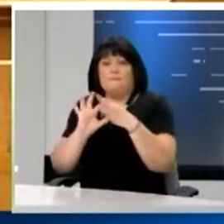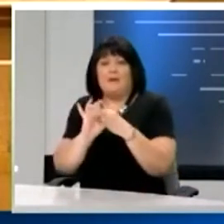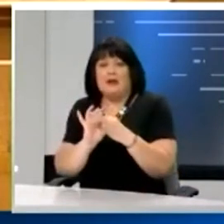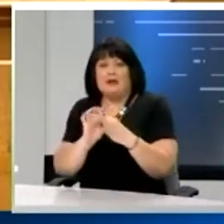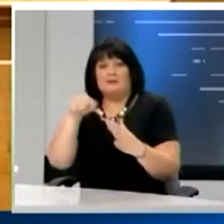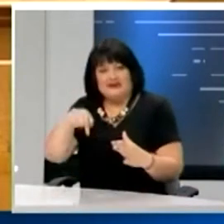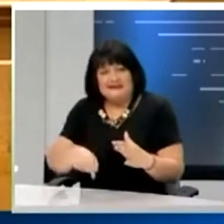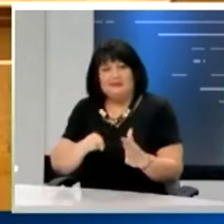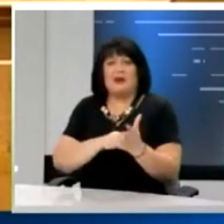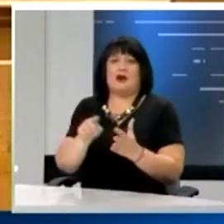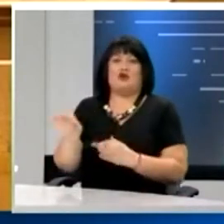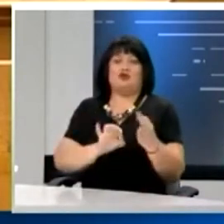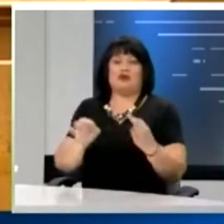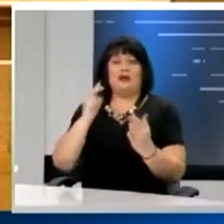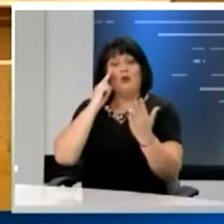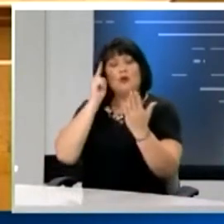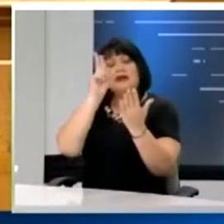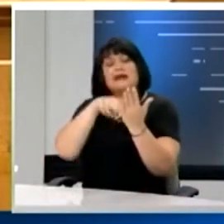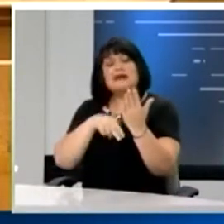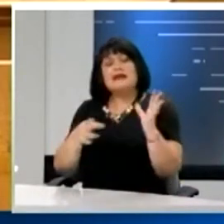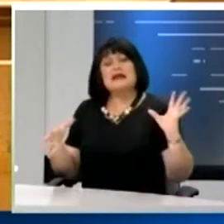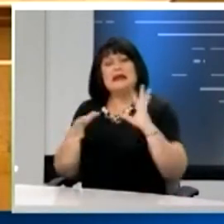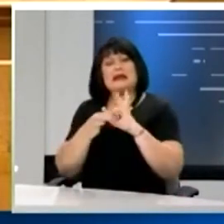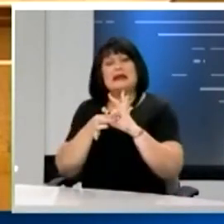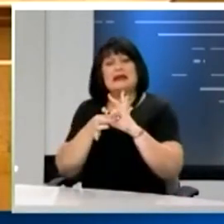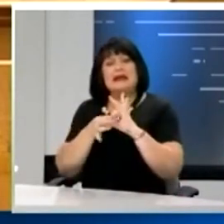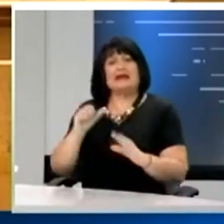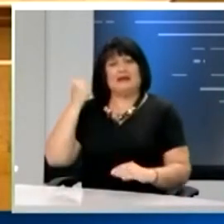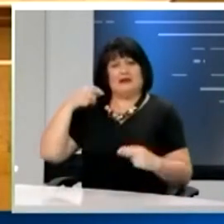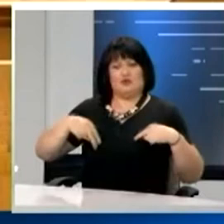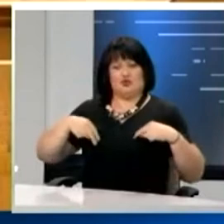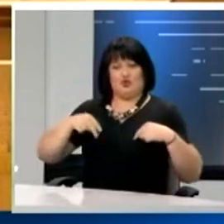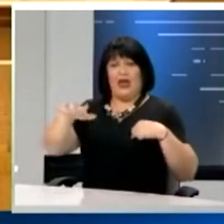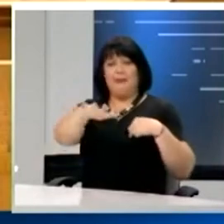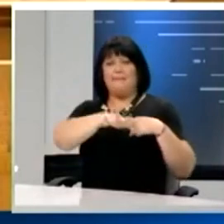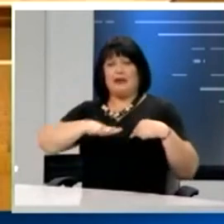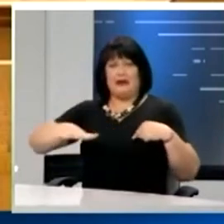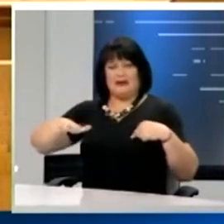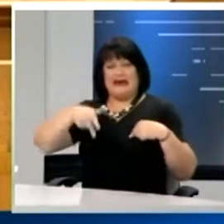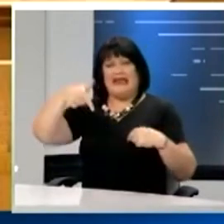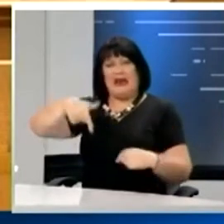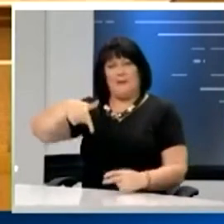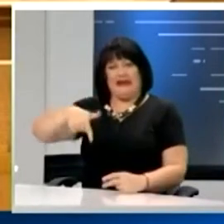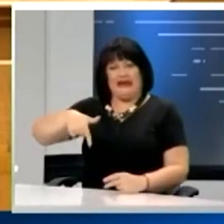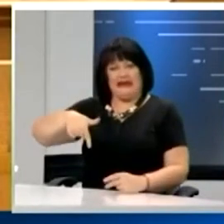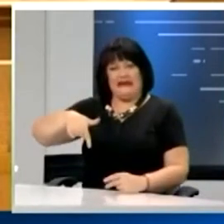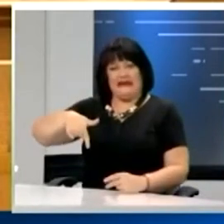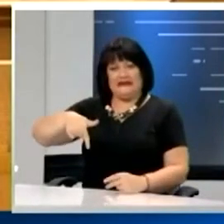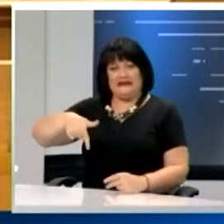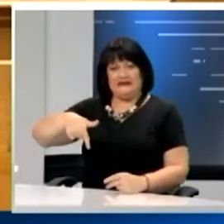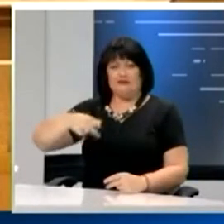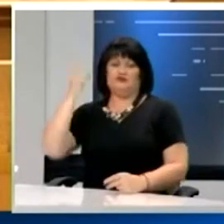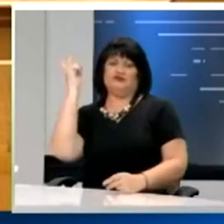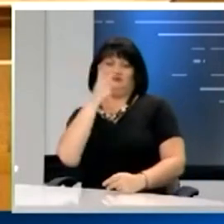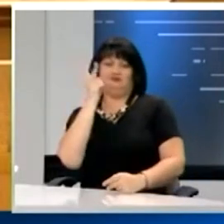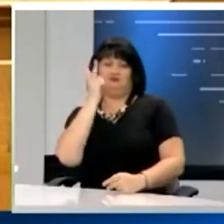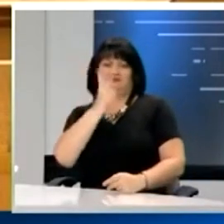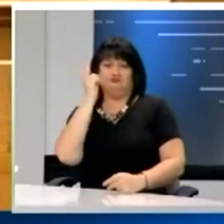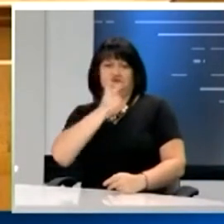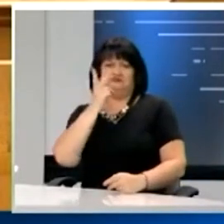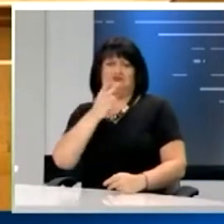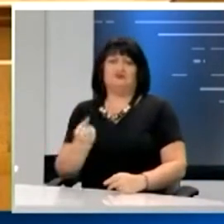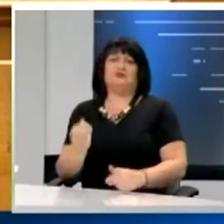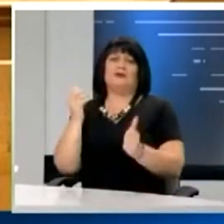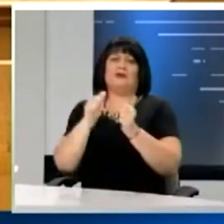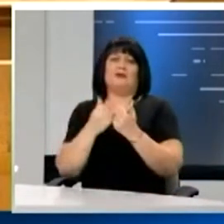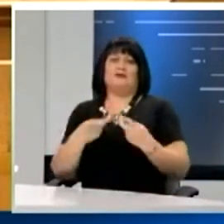οποίο αξίζει να του ρίξουμε μια ματιά. Είπε ο κύριος Γεραπετρίτης ότι, απαντώντας στις κατηγορίες για